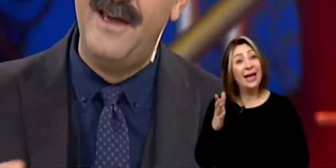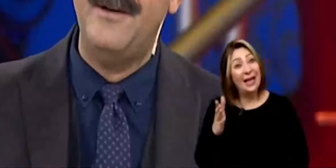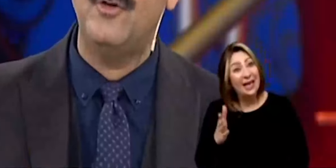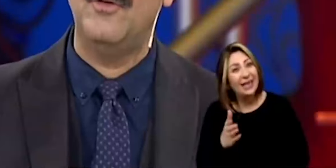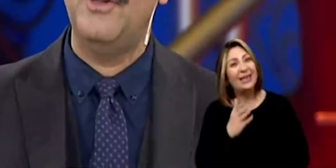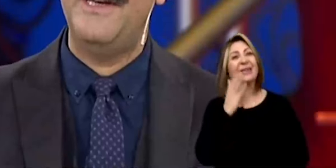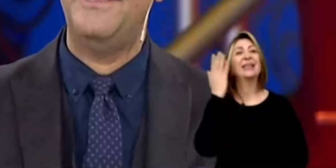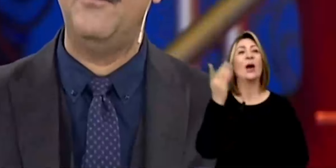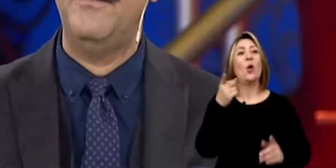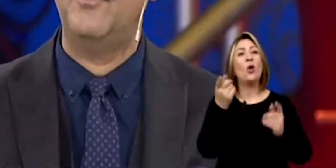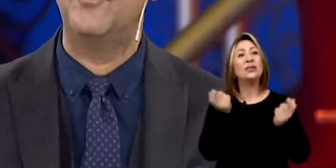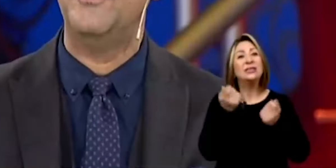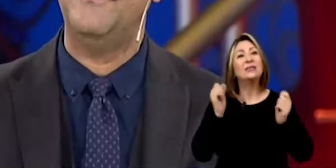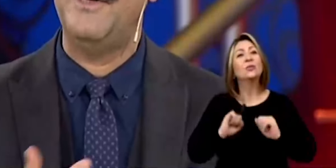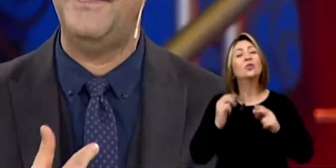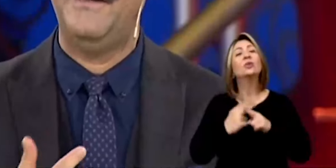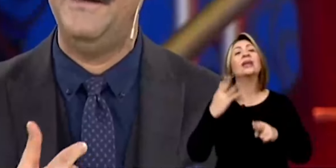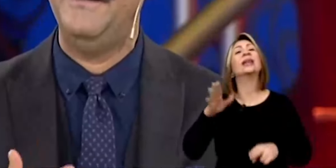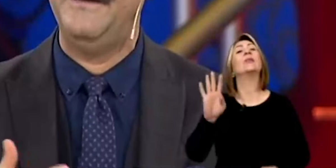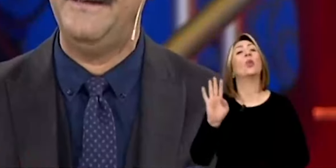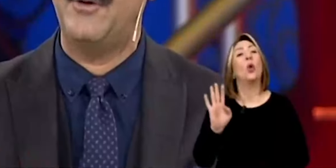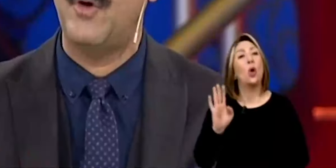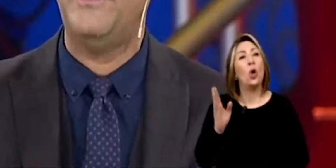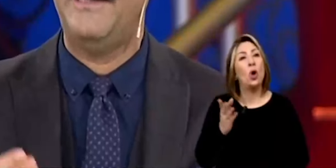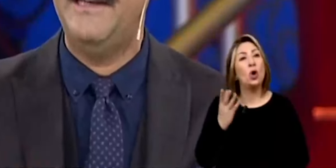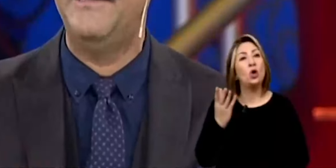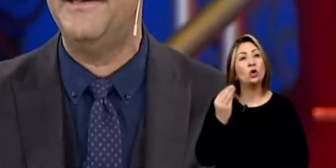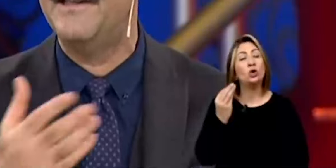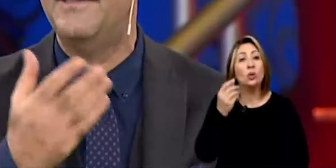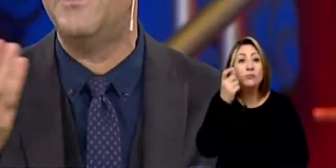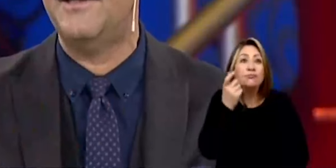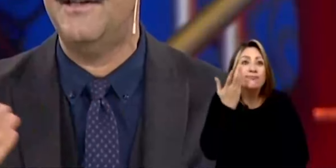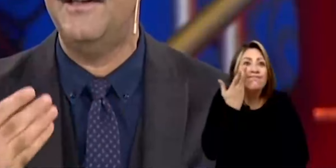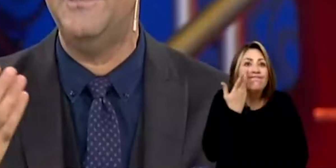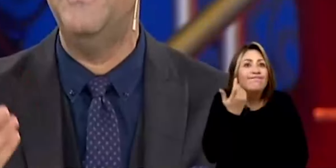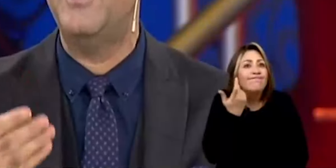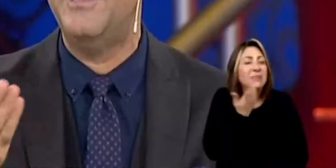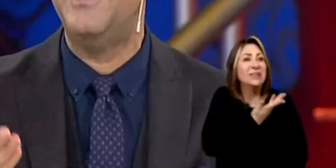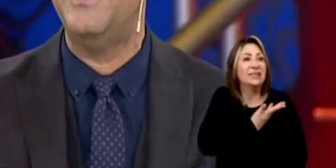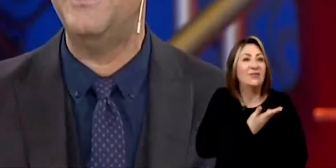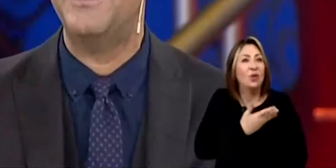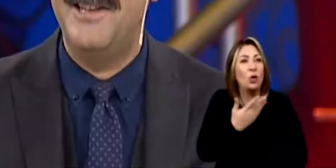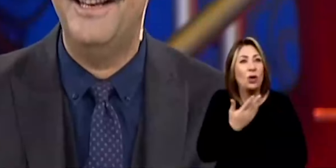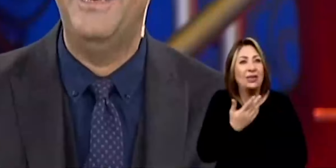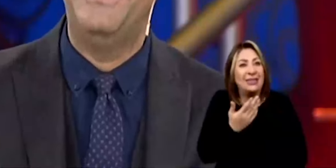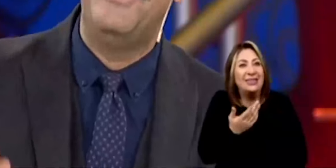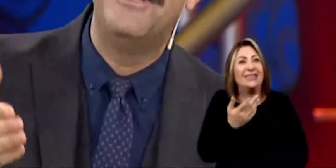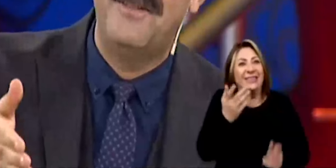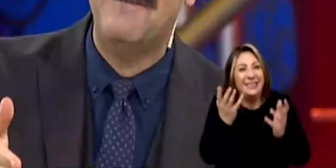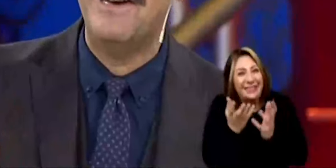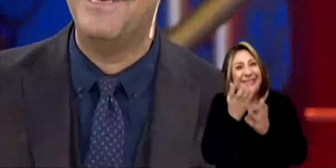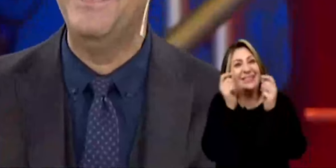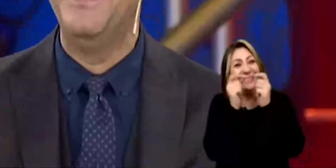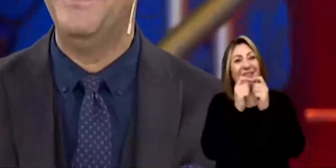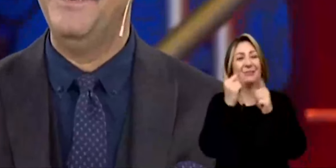Ya daha henüz onun şeyine gitmiyor ama kursuna ama şey ya çok ilgili izlediği şeylerden işte